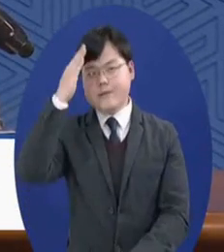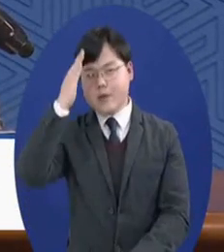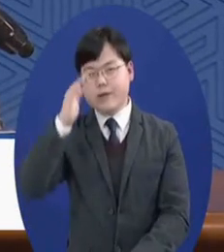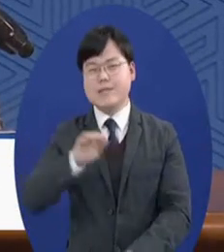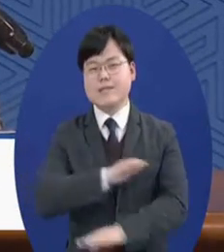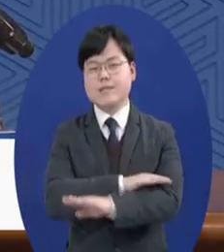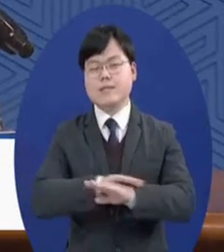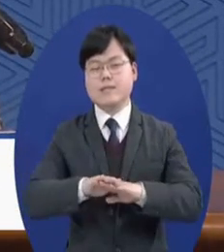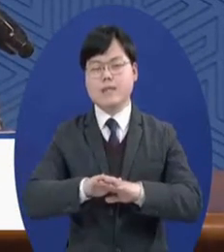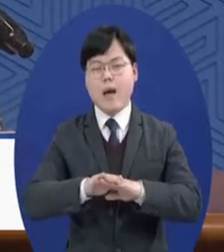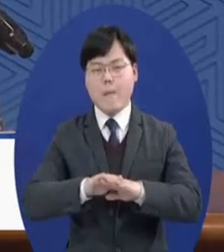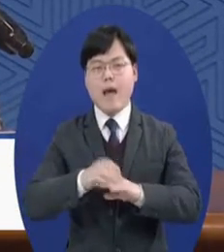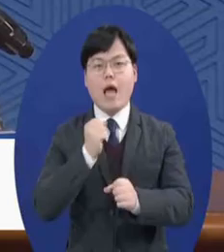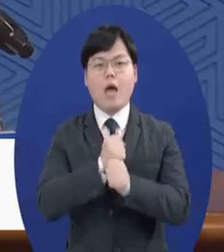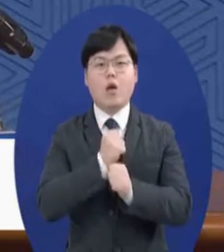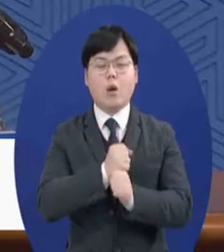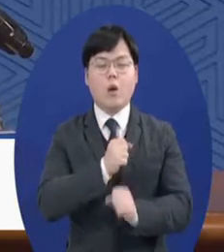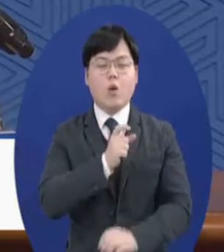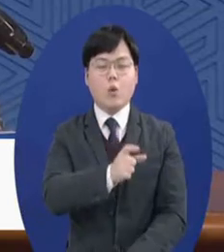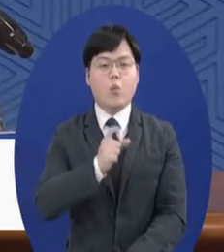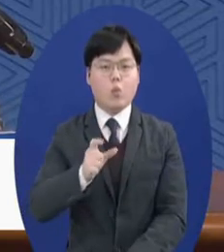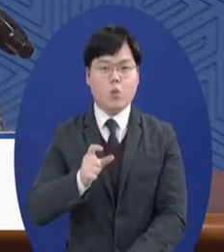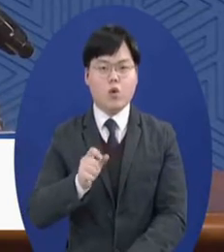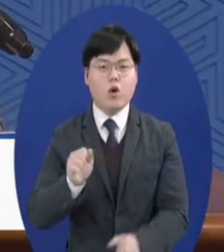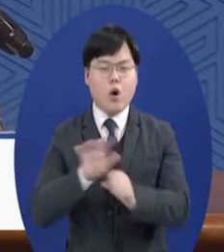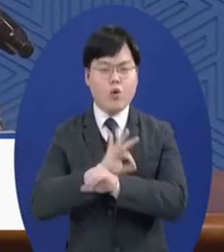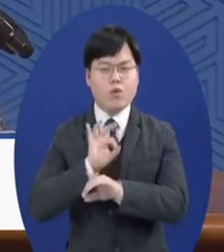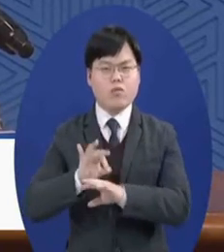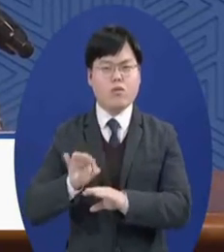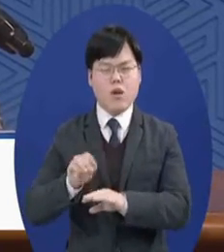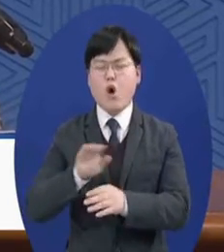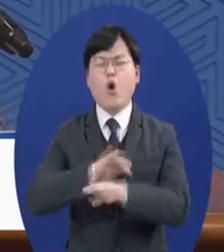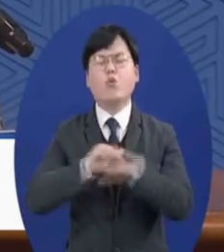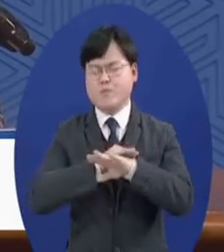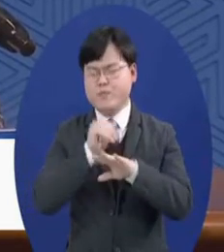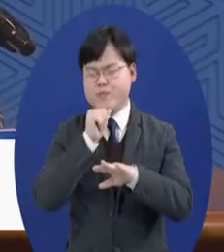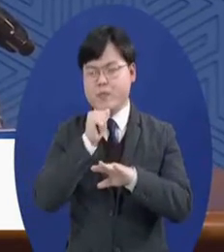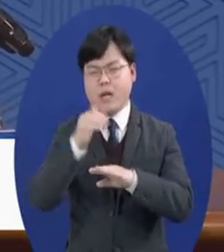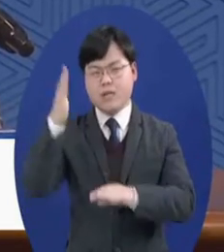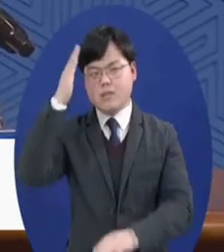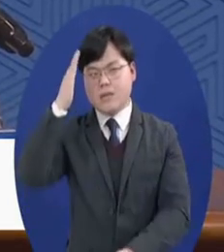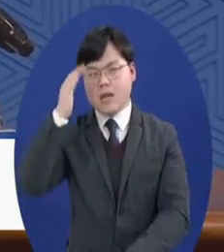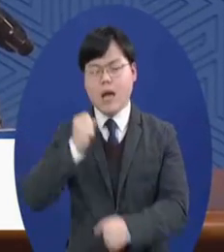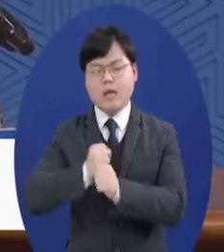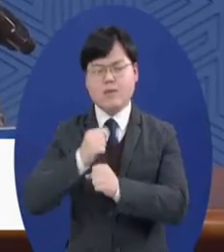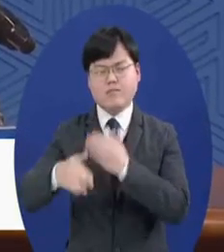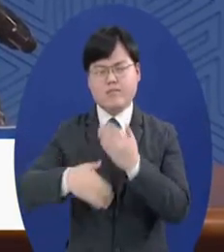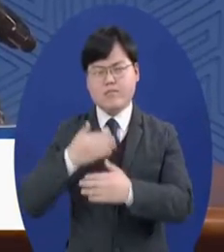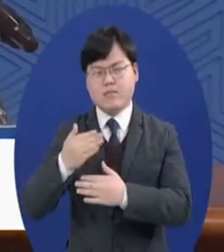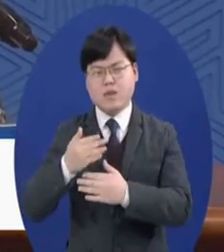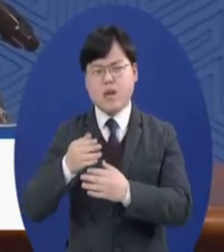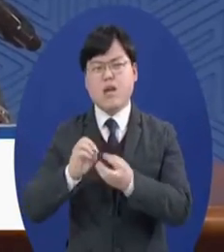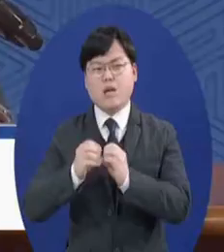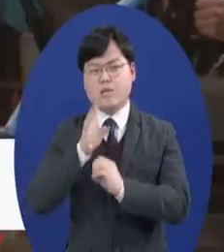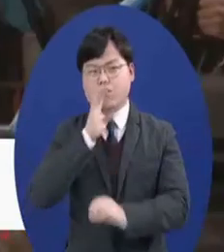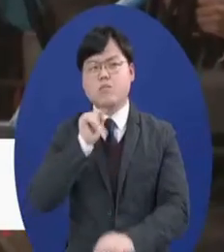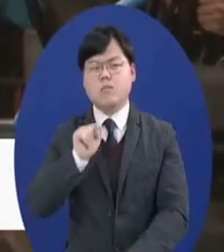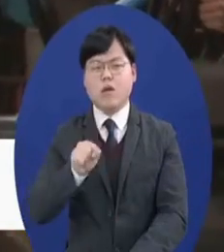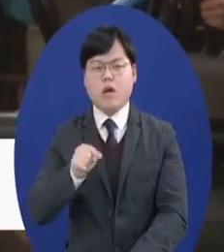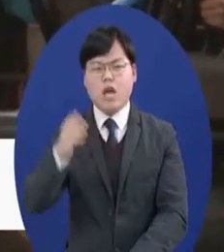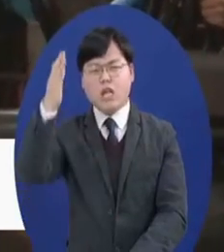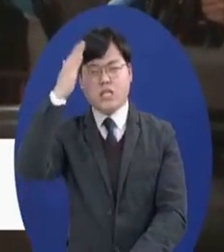цэргийн командлын тодорхой албан тушаалтнууд хэрэг гарсан тухайн өдөр ажиллаж байсан албан хаагч шатраасан арга хэмжээ авахар ажиллаж